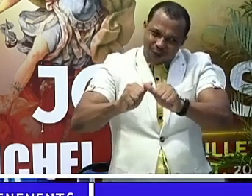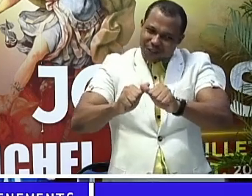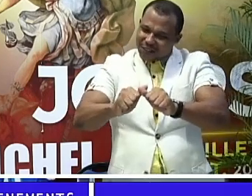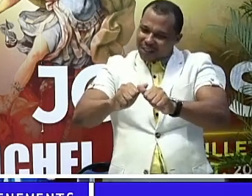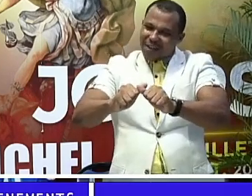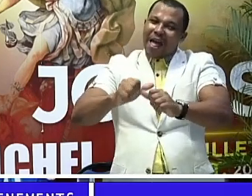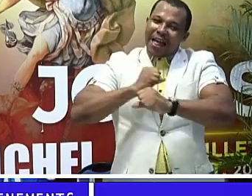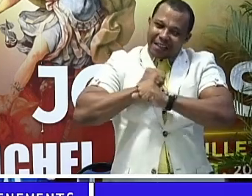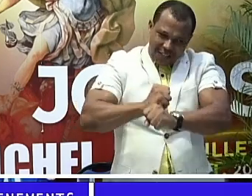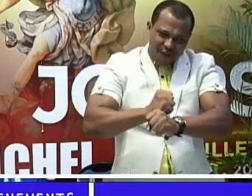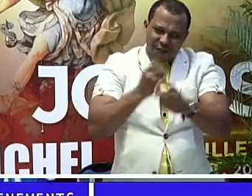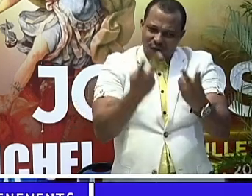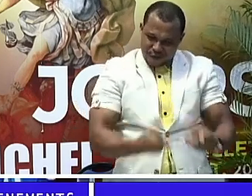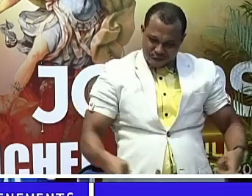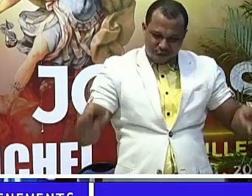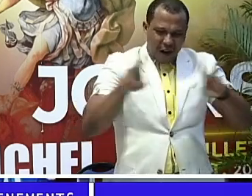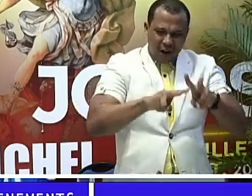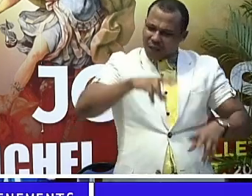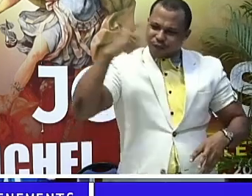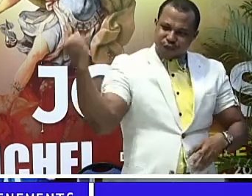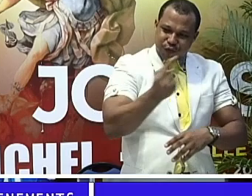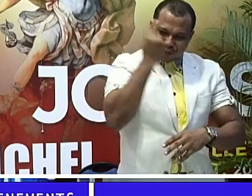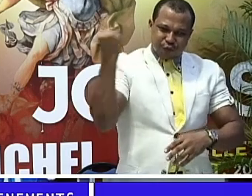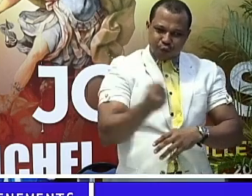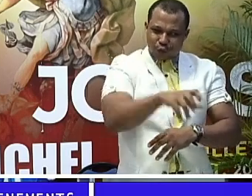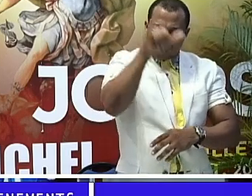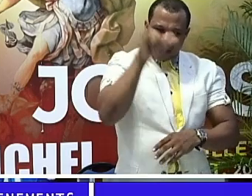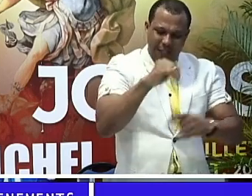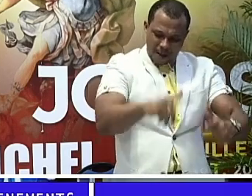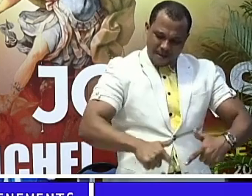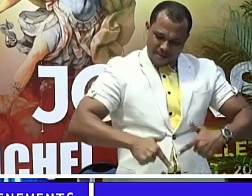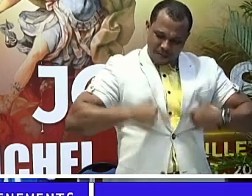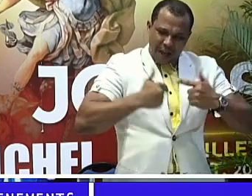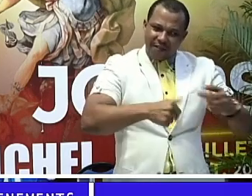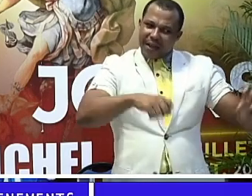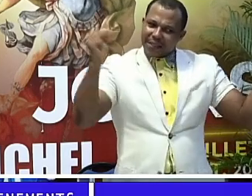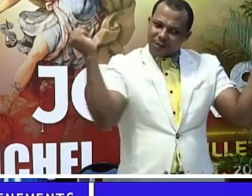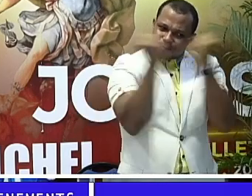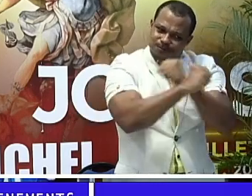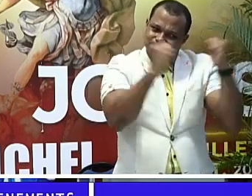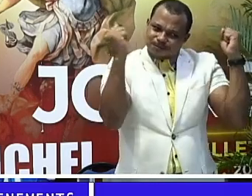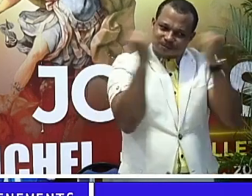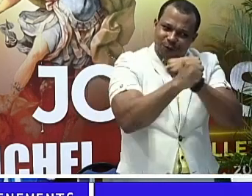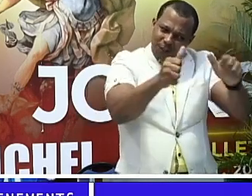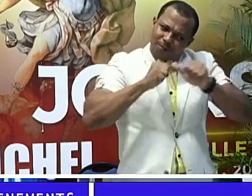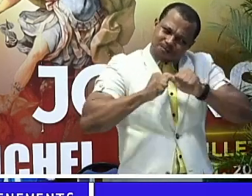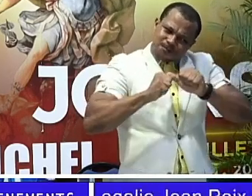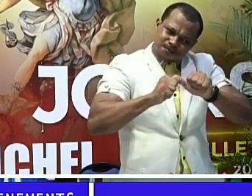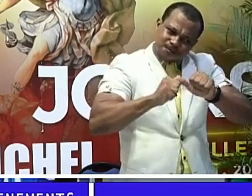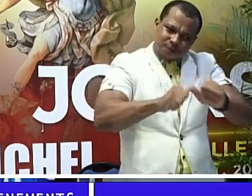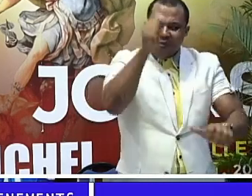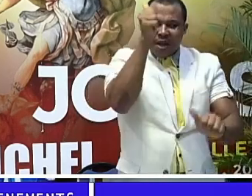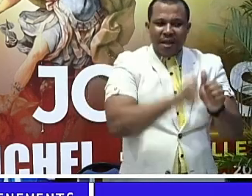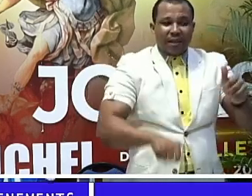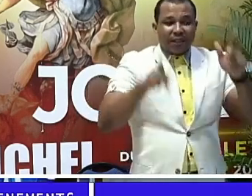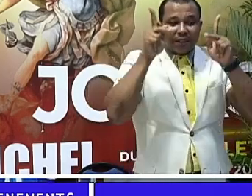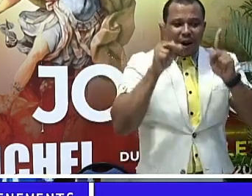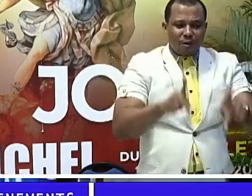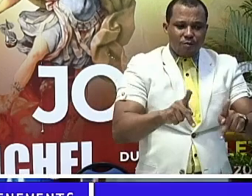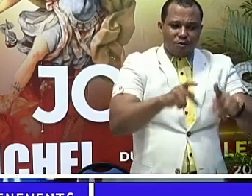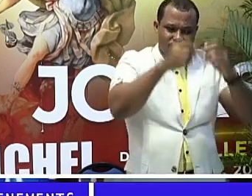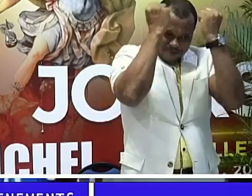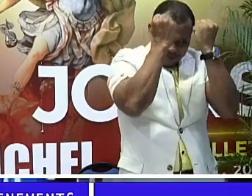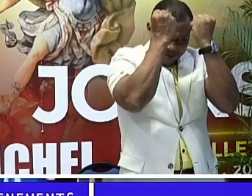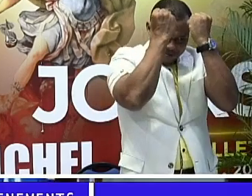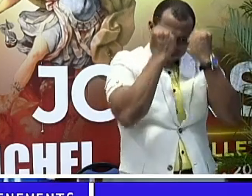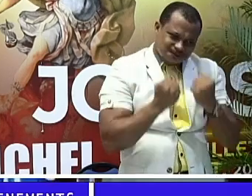rouyo, faut battre pour toujours été. La vie c'est en lutte. Continue que lié. Chaque fois on monte baisser gardou